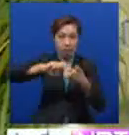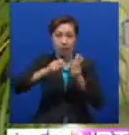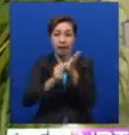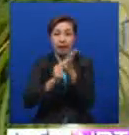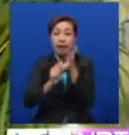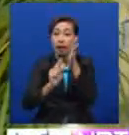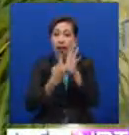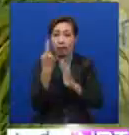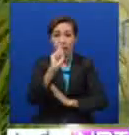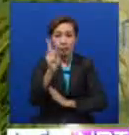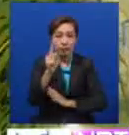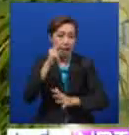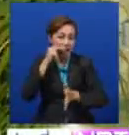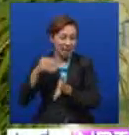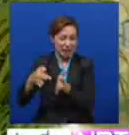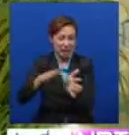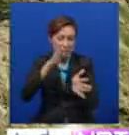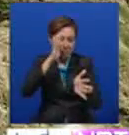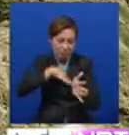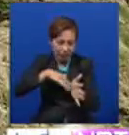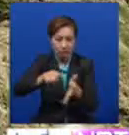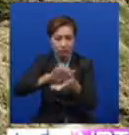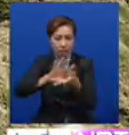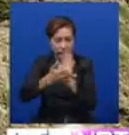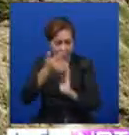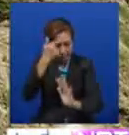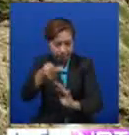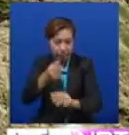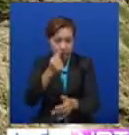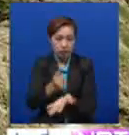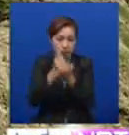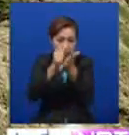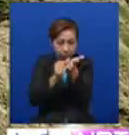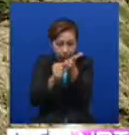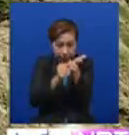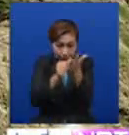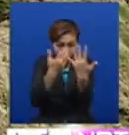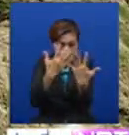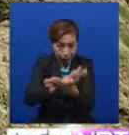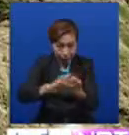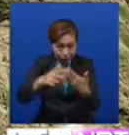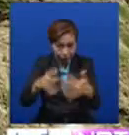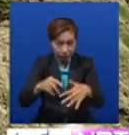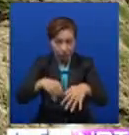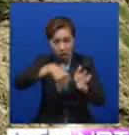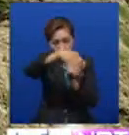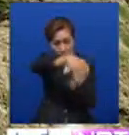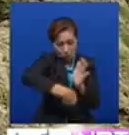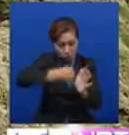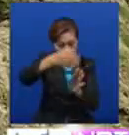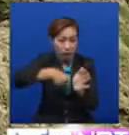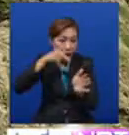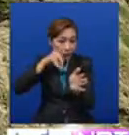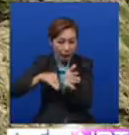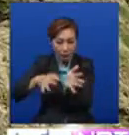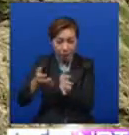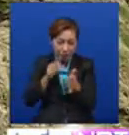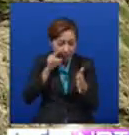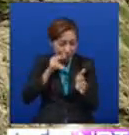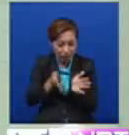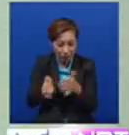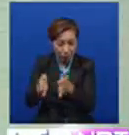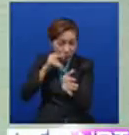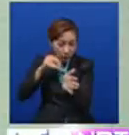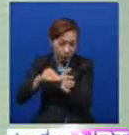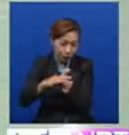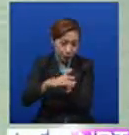ยเริ่มจากการแก้ปัญหาน้ำเสียเน่าเหม็นหลังจากนั้นก็มีการขุดลอกคูคลองเปิดทางน้ำไหลเพื่อให้น้ำในคลองสาขาและคลองห